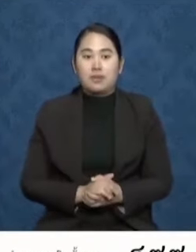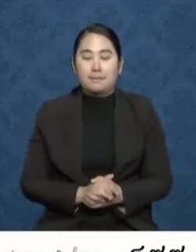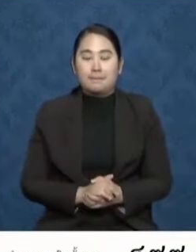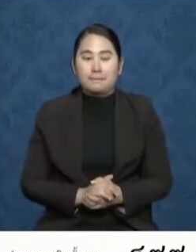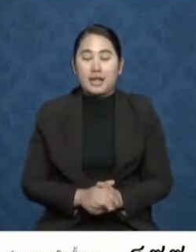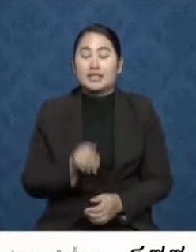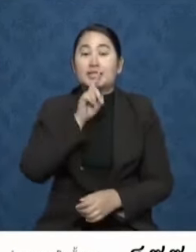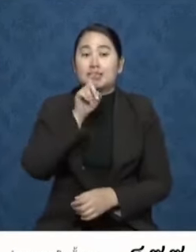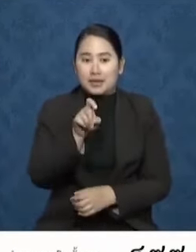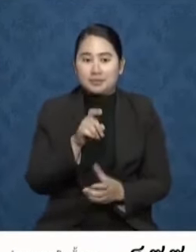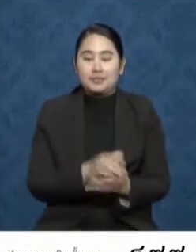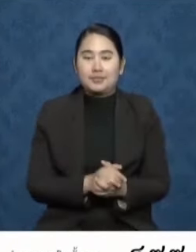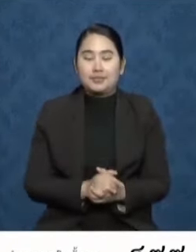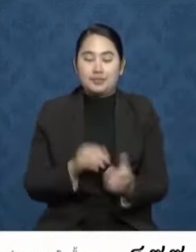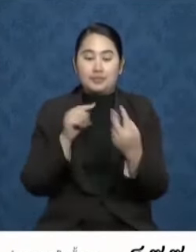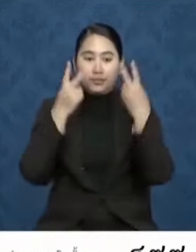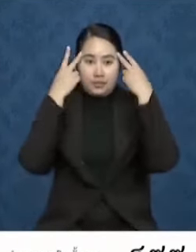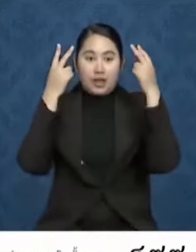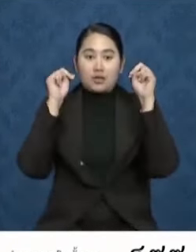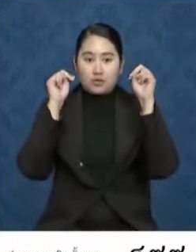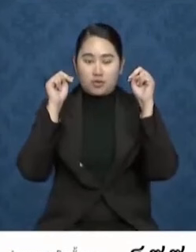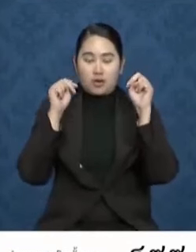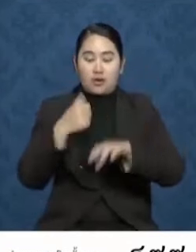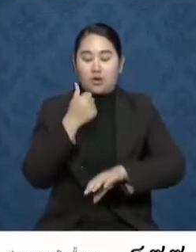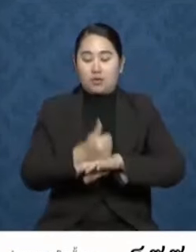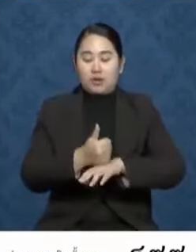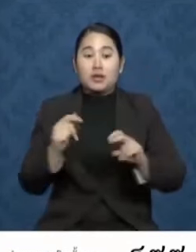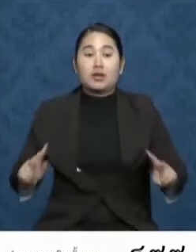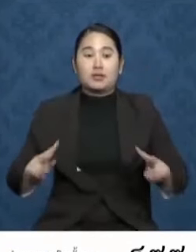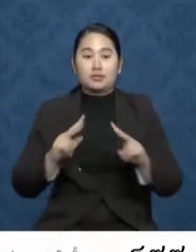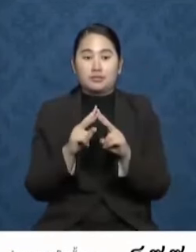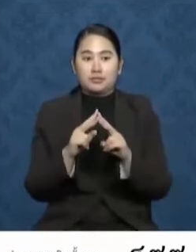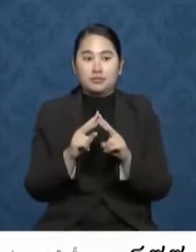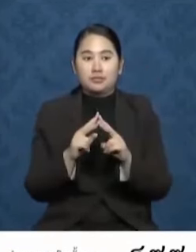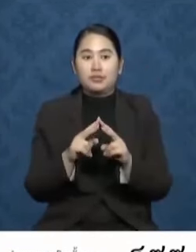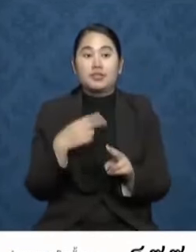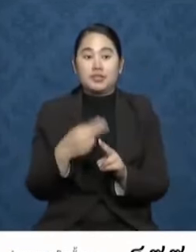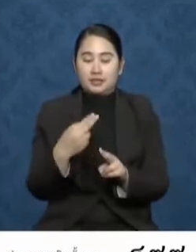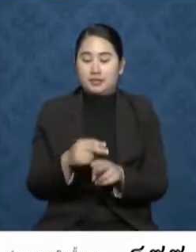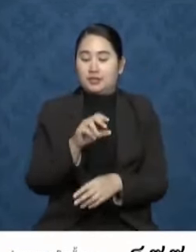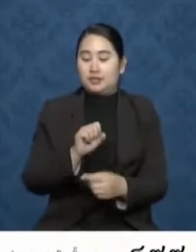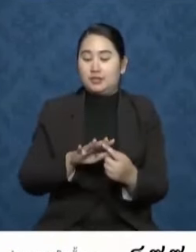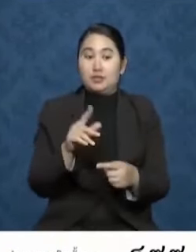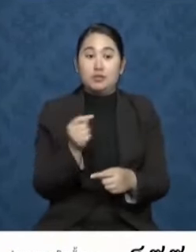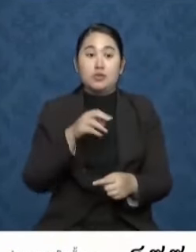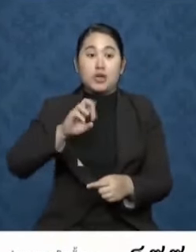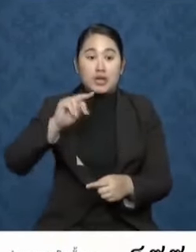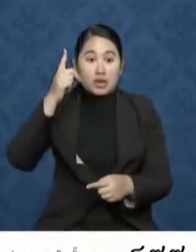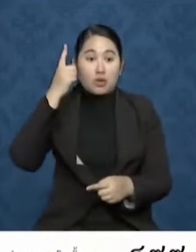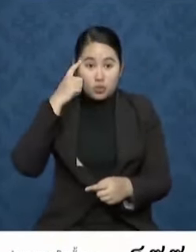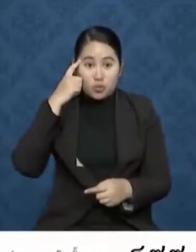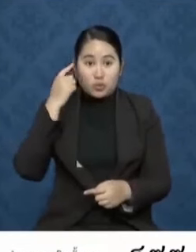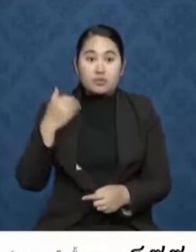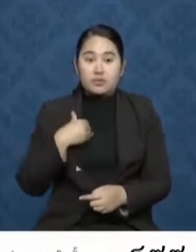ต้องตั้งคำถามต่อนายกรัฐมนตรีและรัฐมนตรีว่าการคุณสุทินคลังแสงว่าท่านทราบเรื่อง